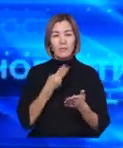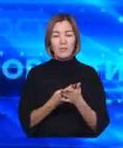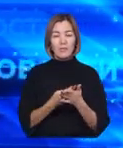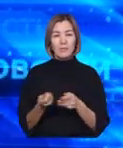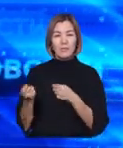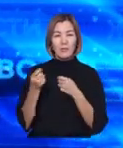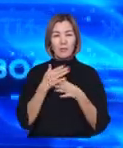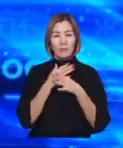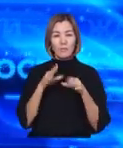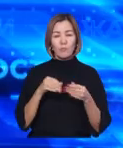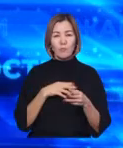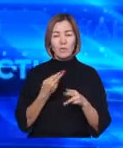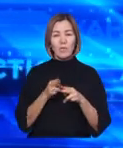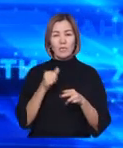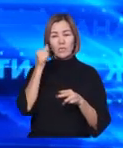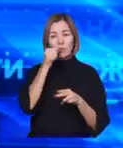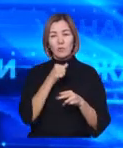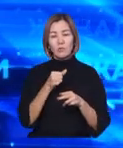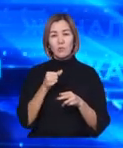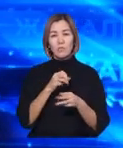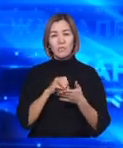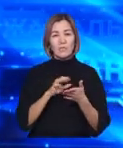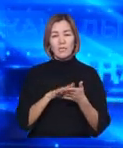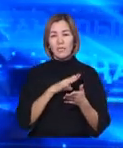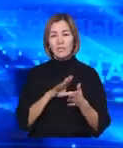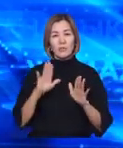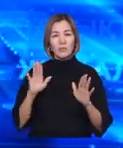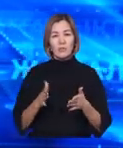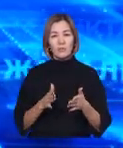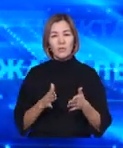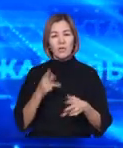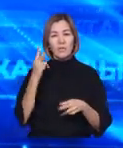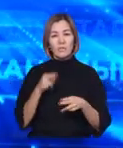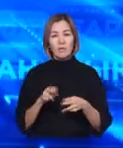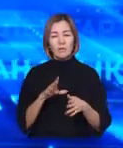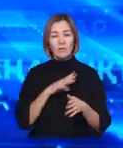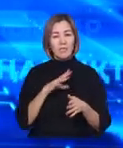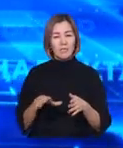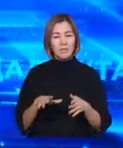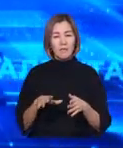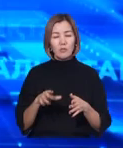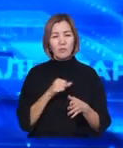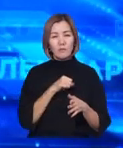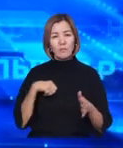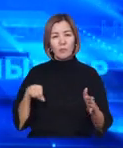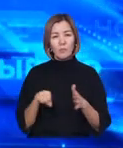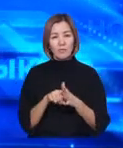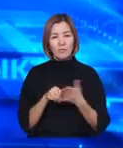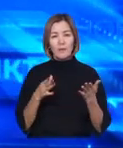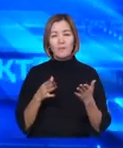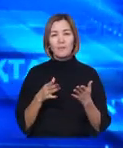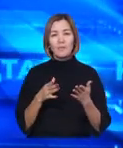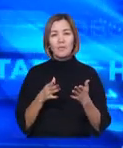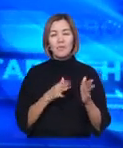предоставили необходимую помощь. За текущий год не зарегистрировано случаев завершенного или незавершенного суицида, что объясняется